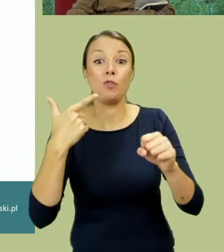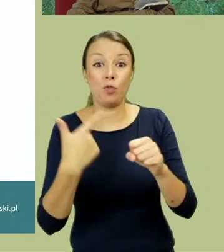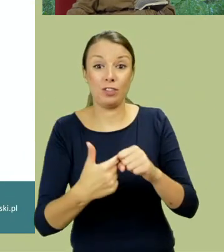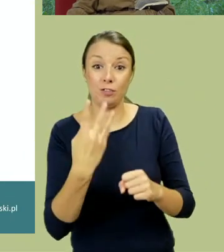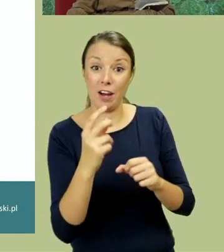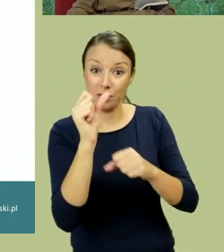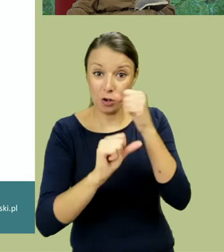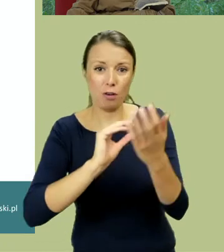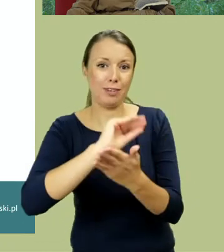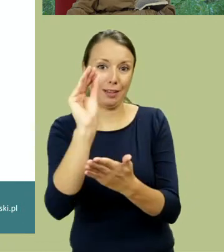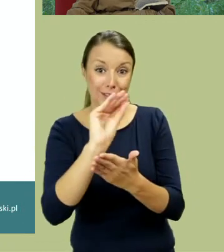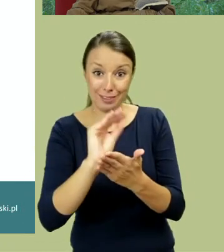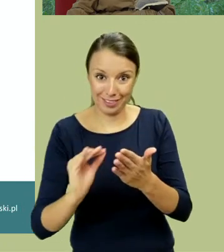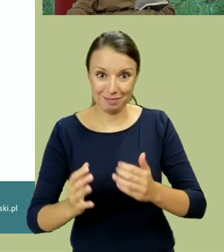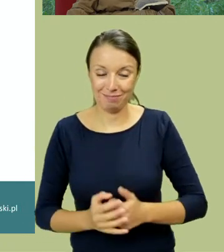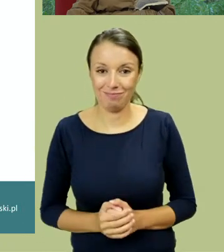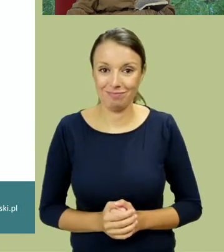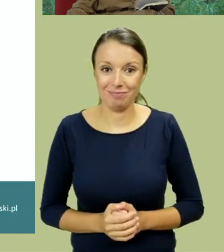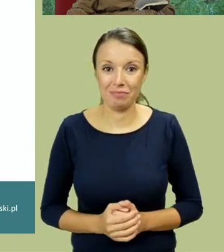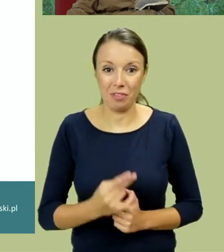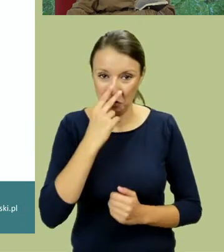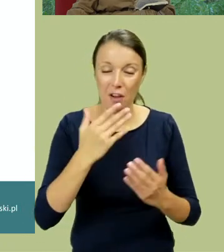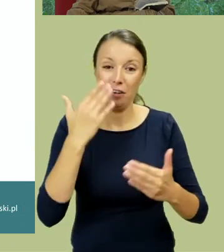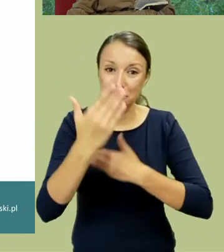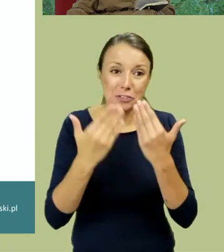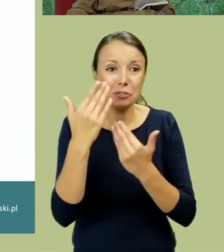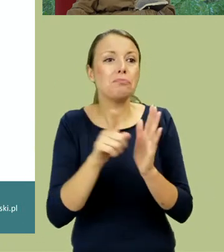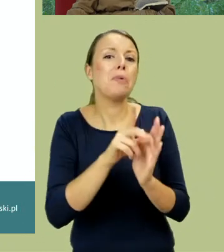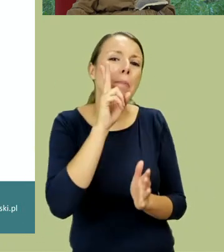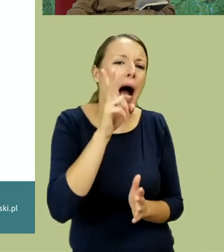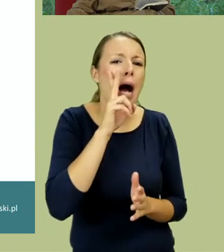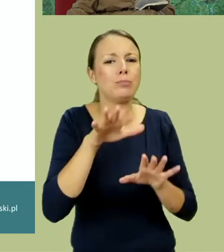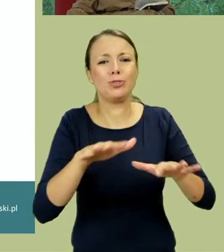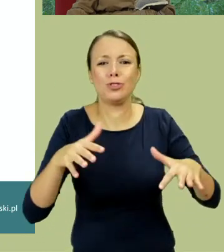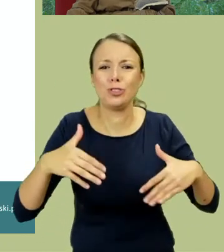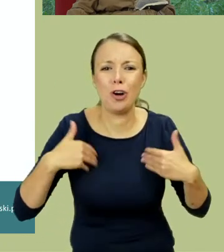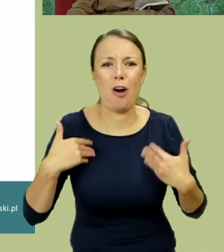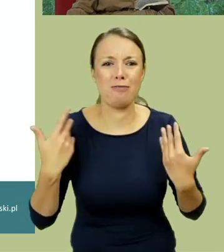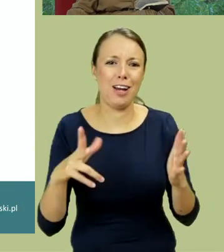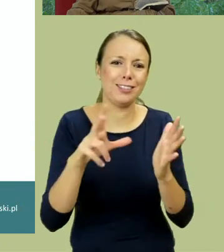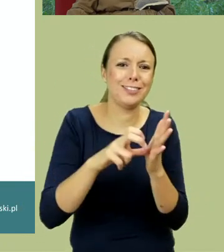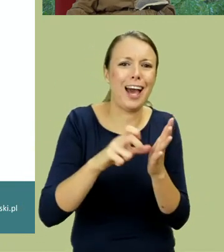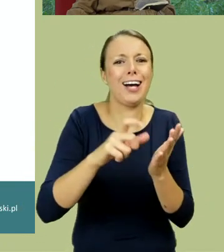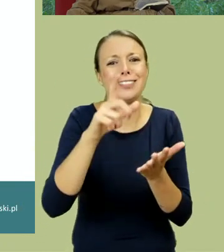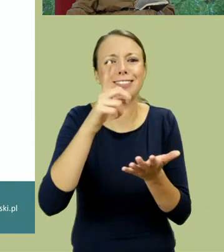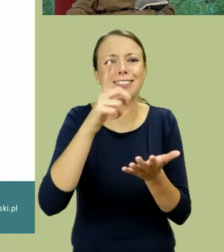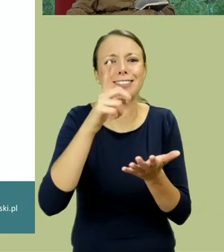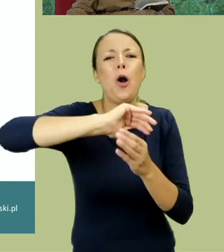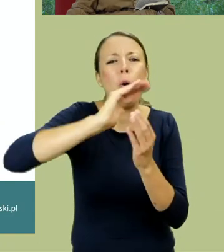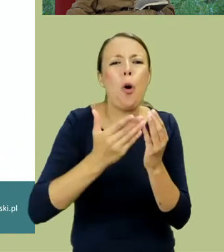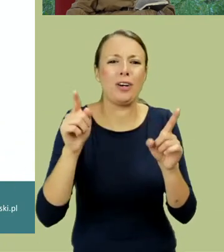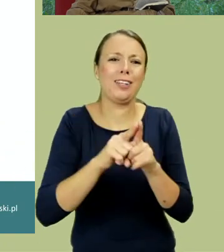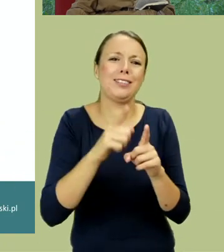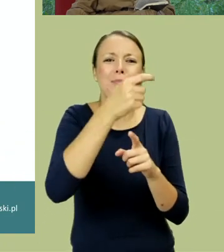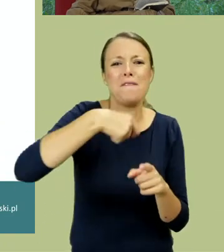1924 roku. I tutaj życzy mamusi zdrowia, ciastek z lukrem i żeby pojechała nad